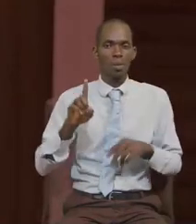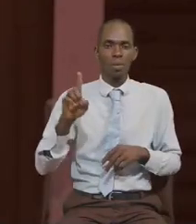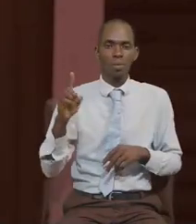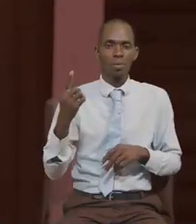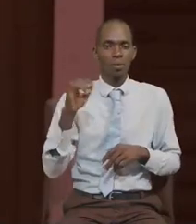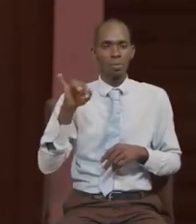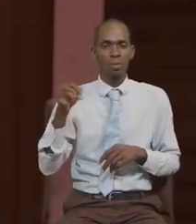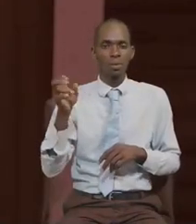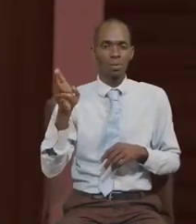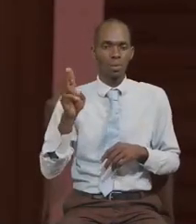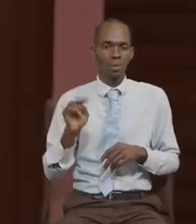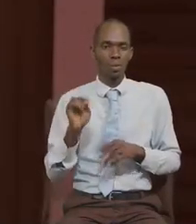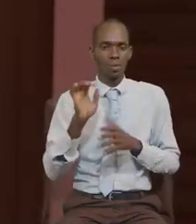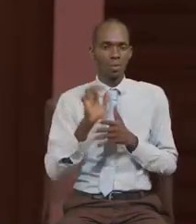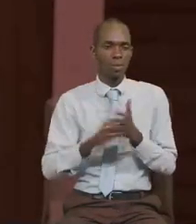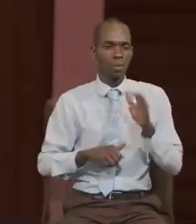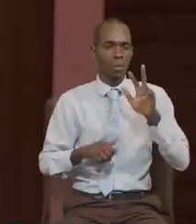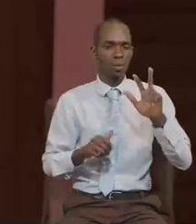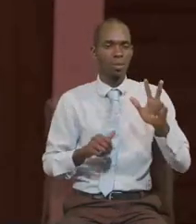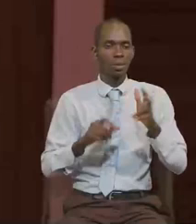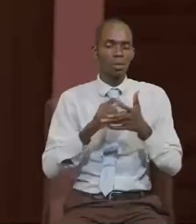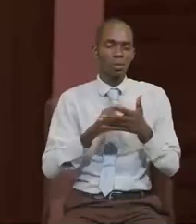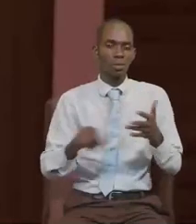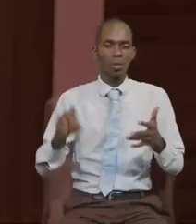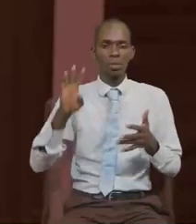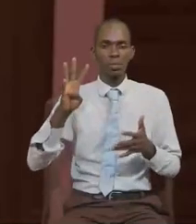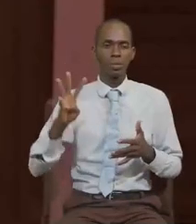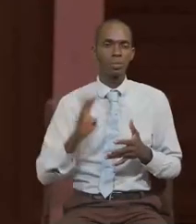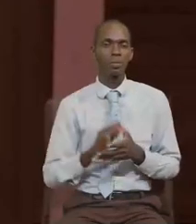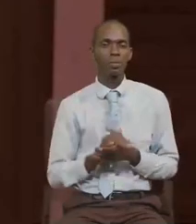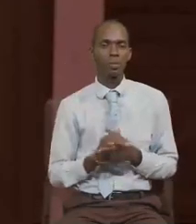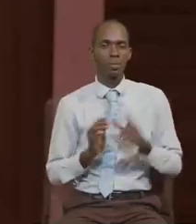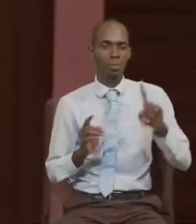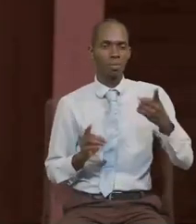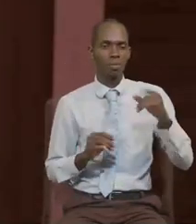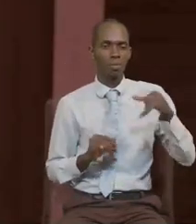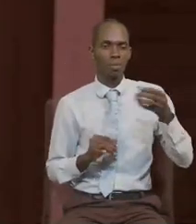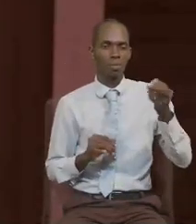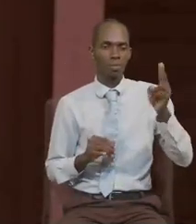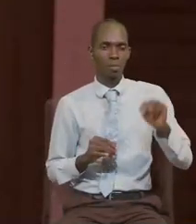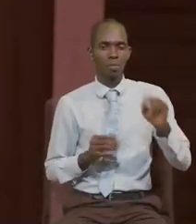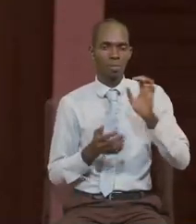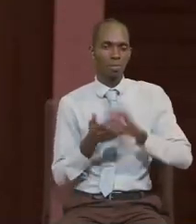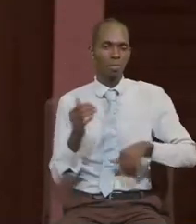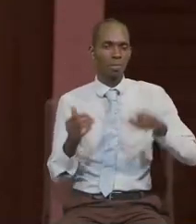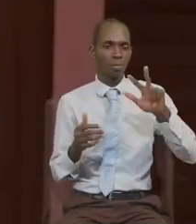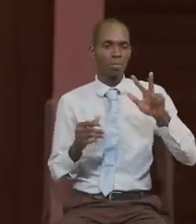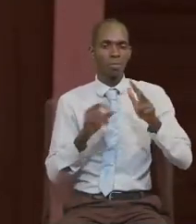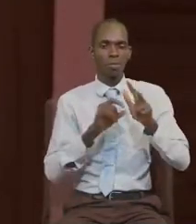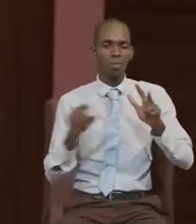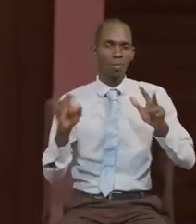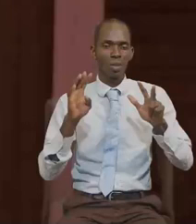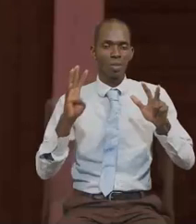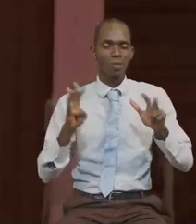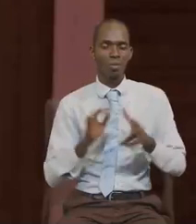à partir du verset 4. 1 Jean, chapitre 3, lisons à partir du verset 4.